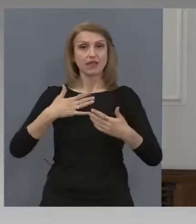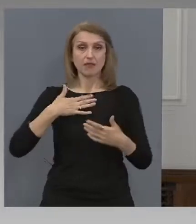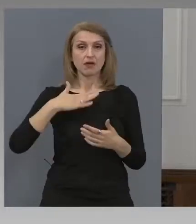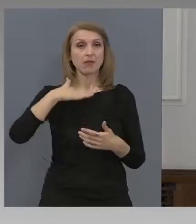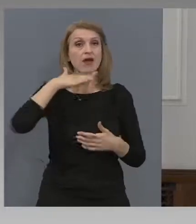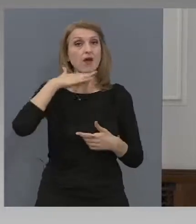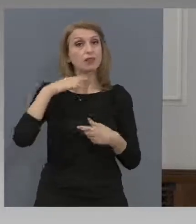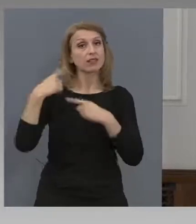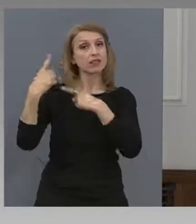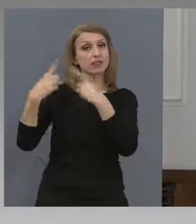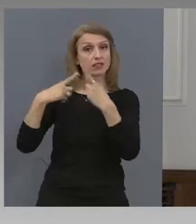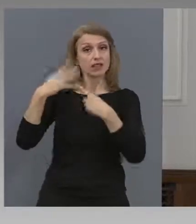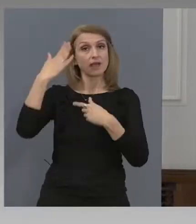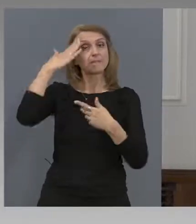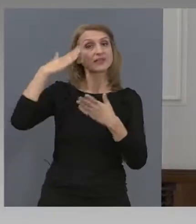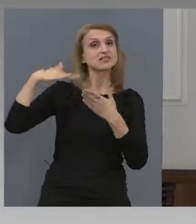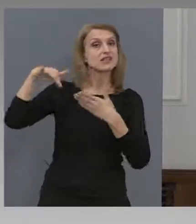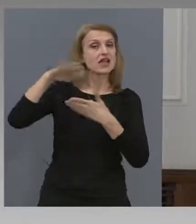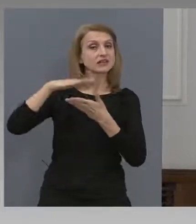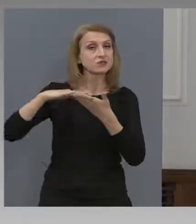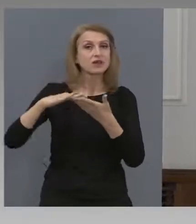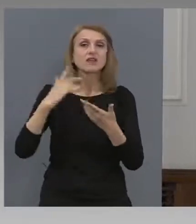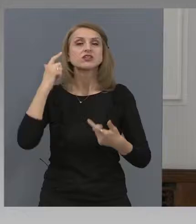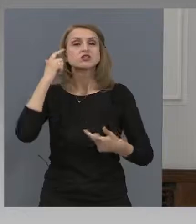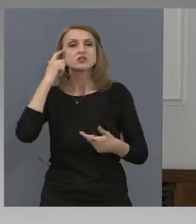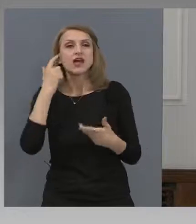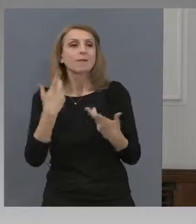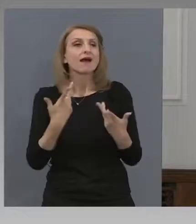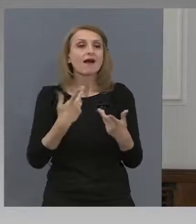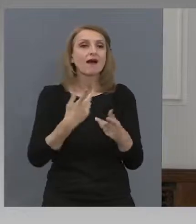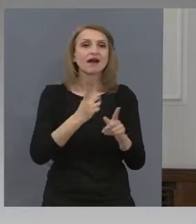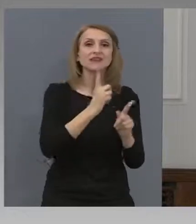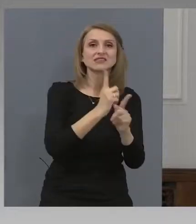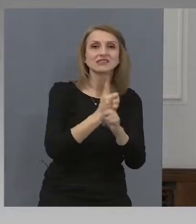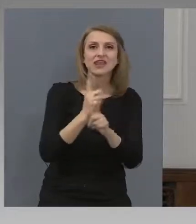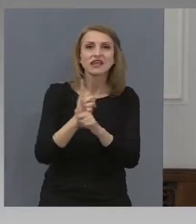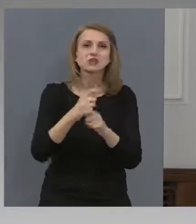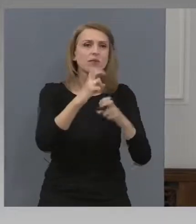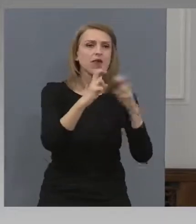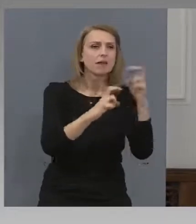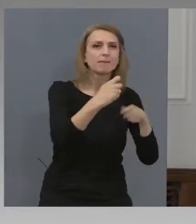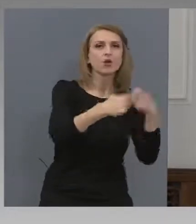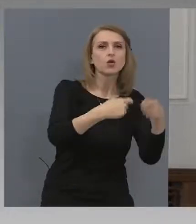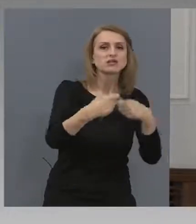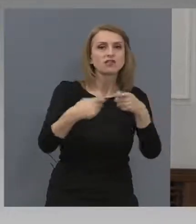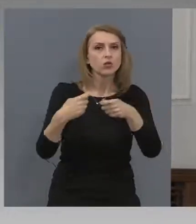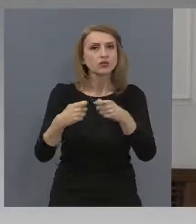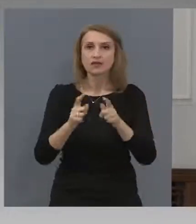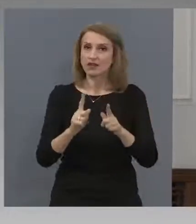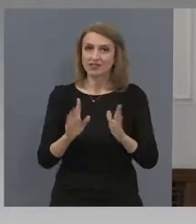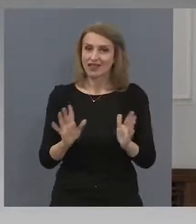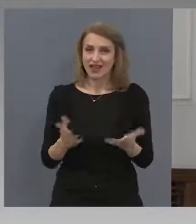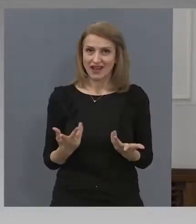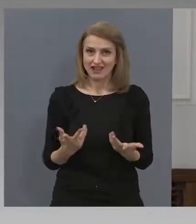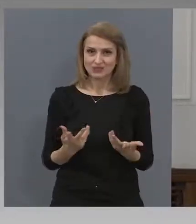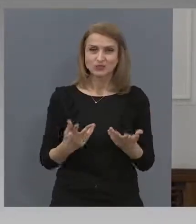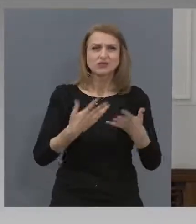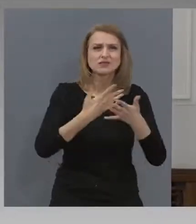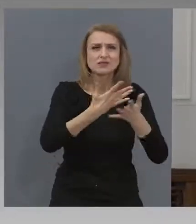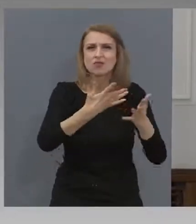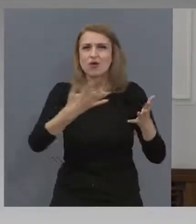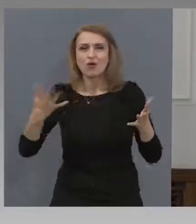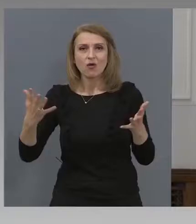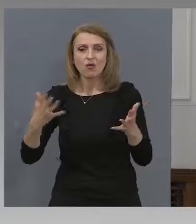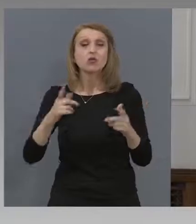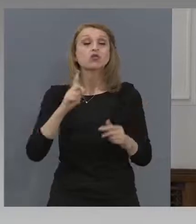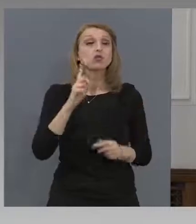и понеже знаем как стават организация на срещи с производители, не е лесно, много са, хиляди са. Това, което говорихме отново,